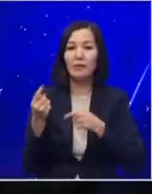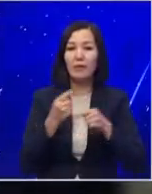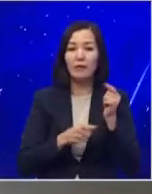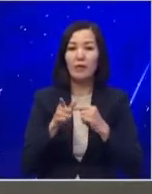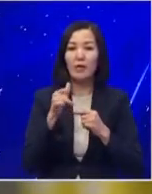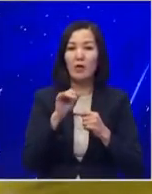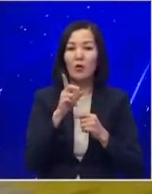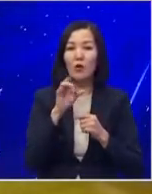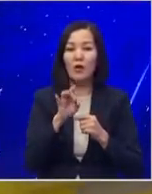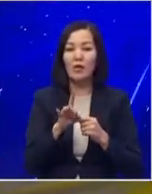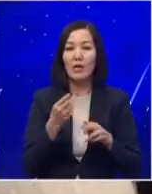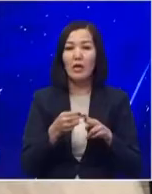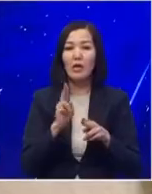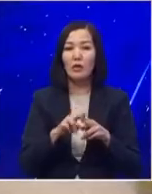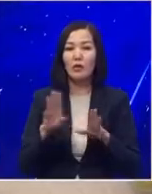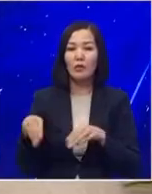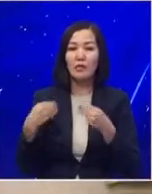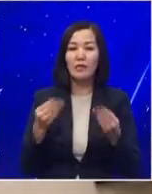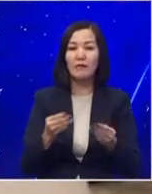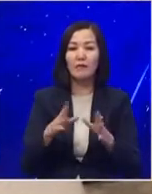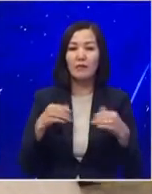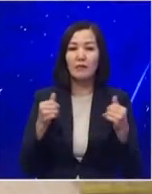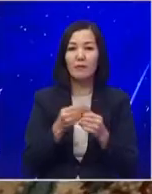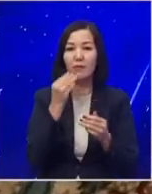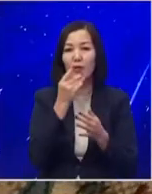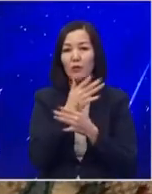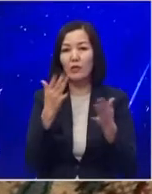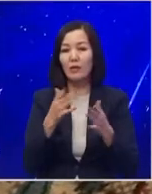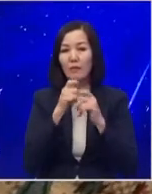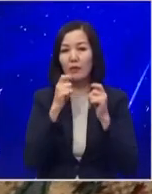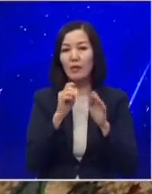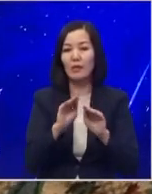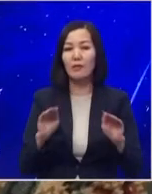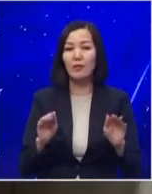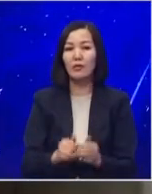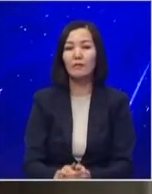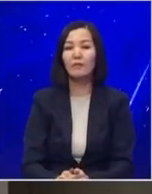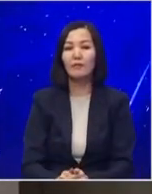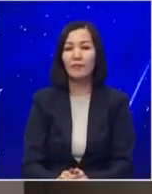гаухар идрисова которая доставила семьям продукты питания а так же подарки малышам